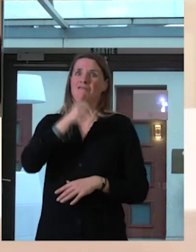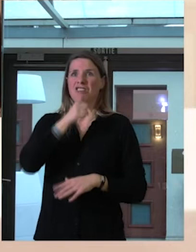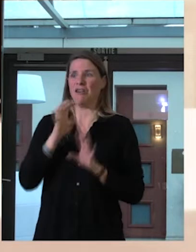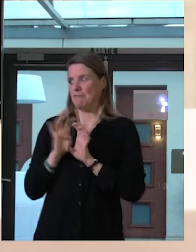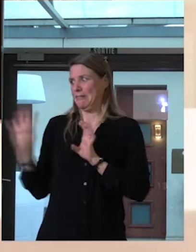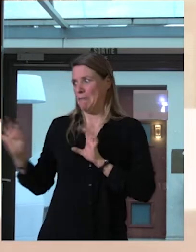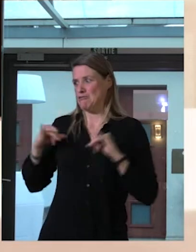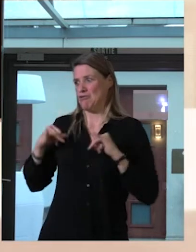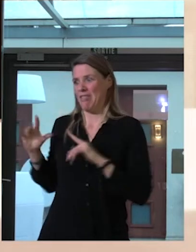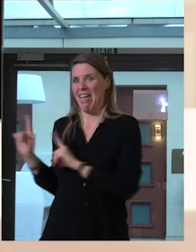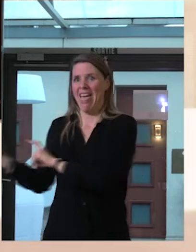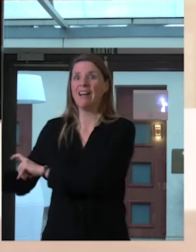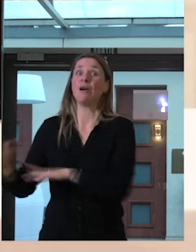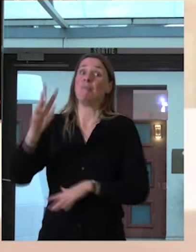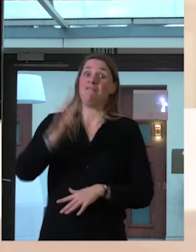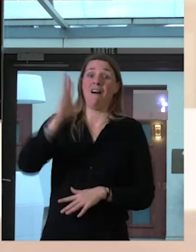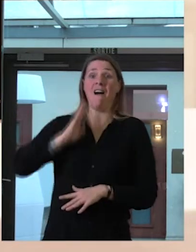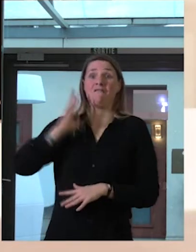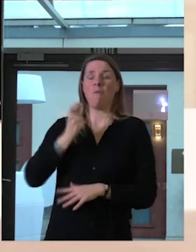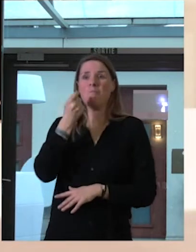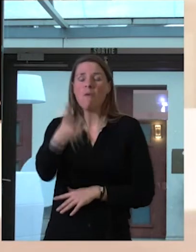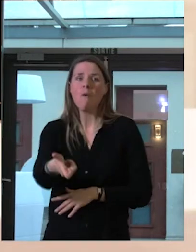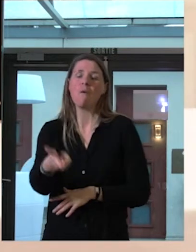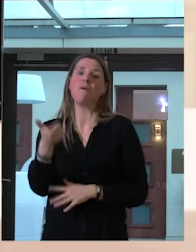il n'y en avait vraiment pas beaucoup, ce qui m'a permis